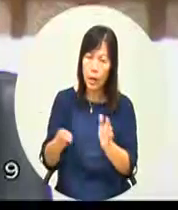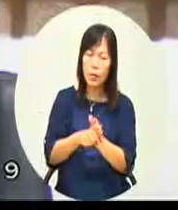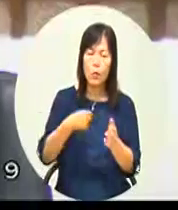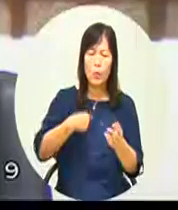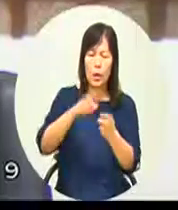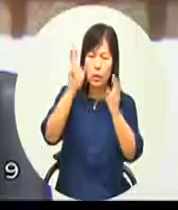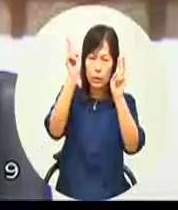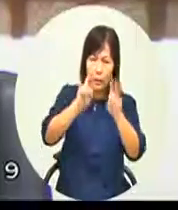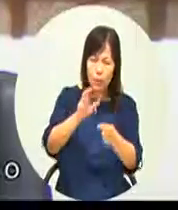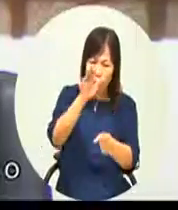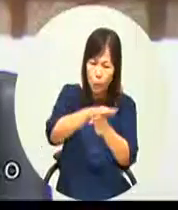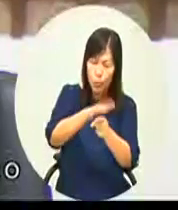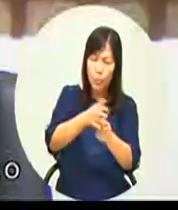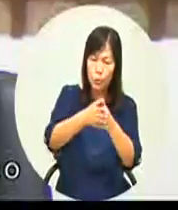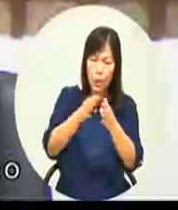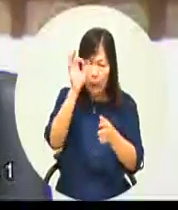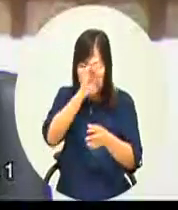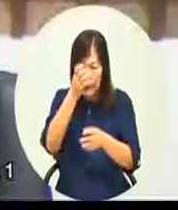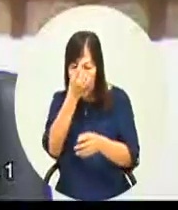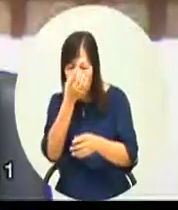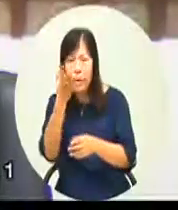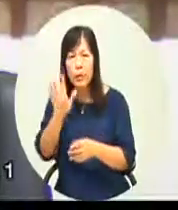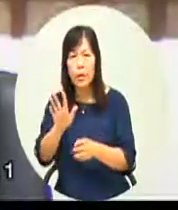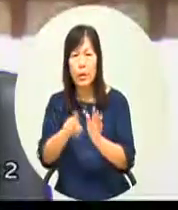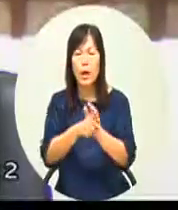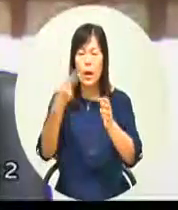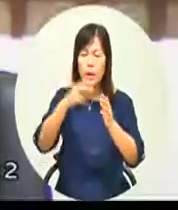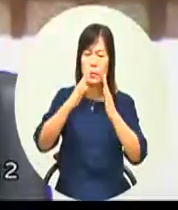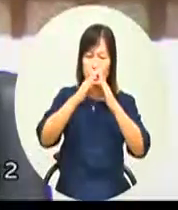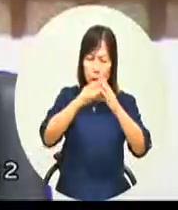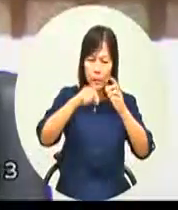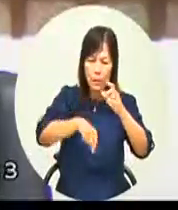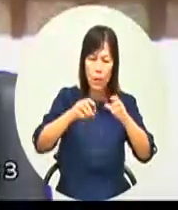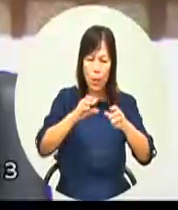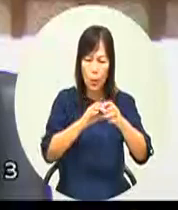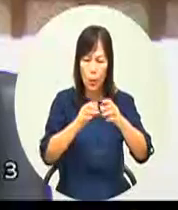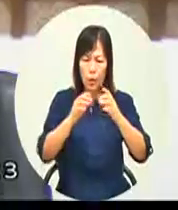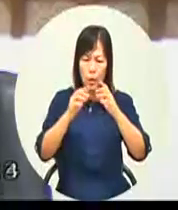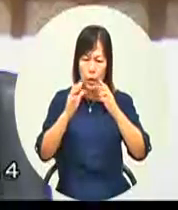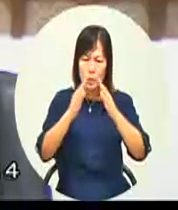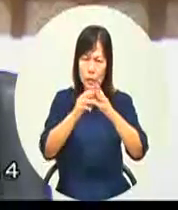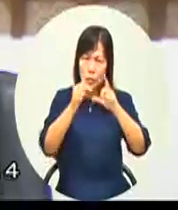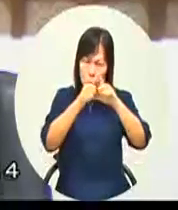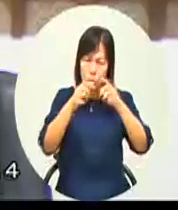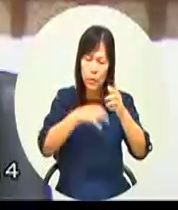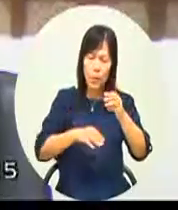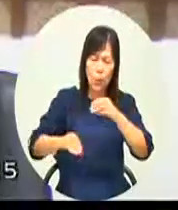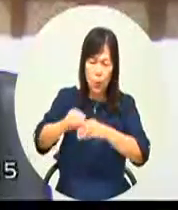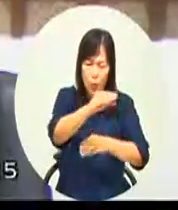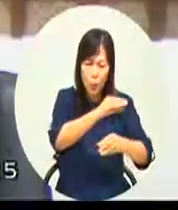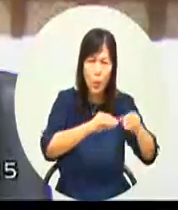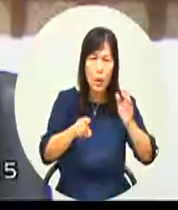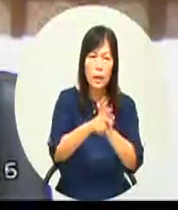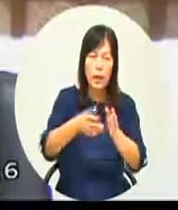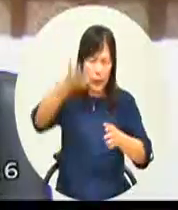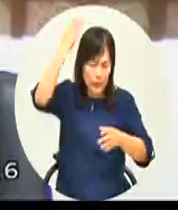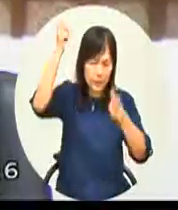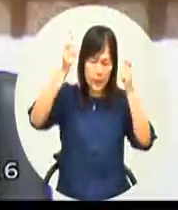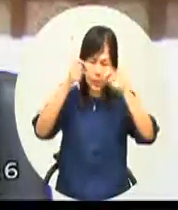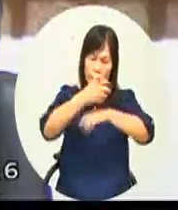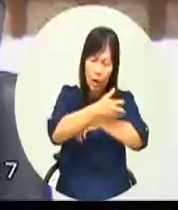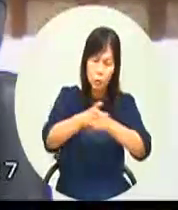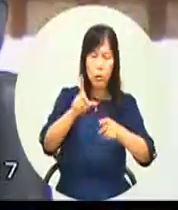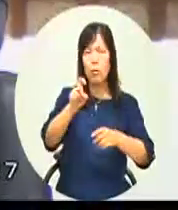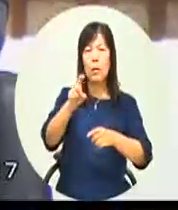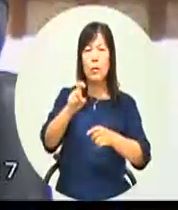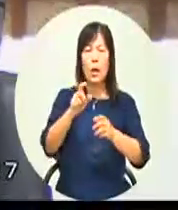时候，你没得充，还是你当要设定伊讲伫市内咧说尔，伊无法度塞去到高雄关呢，过去的高雄关，还是讲塞